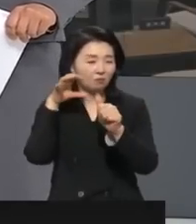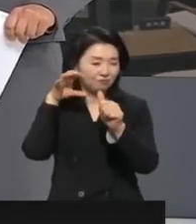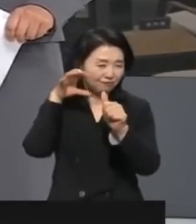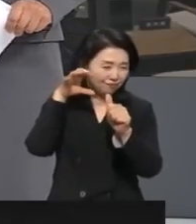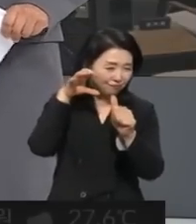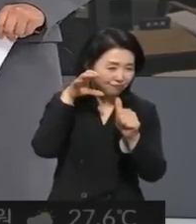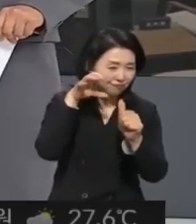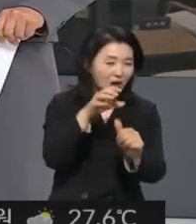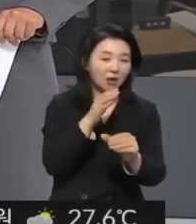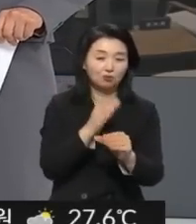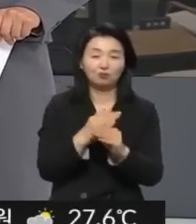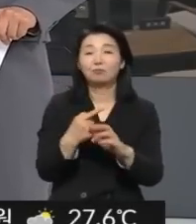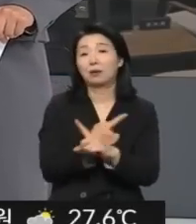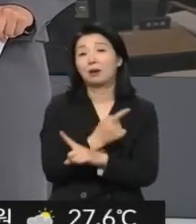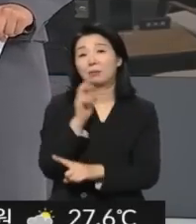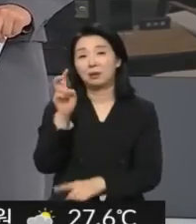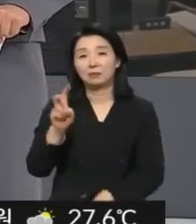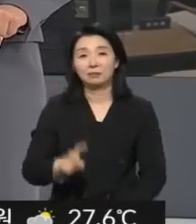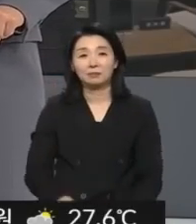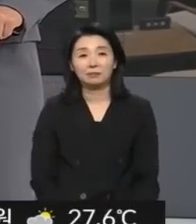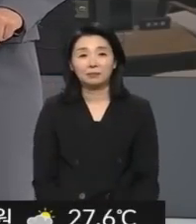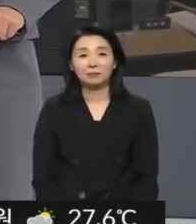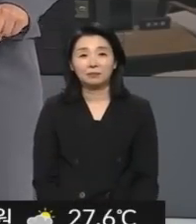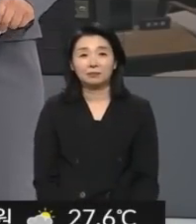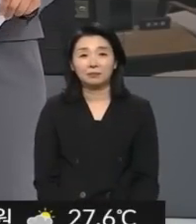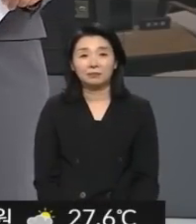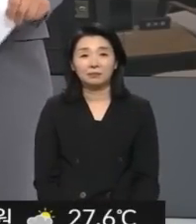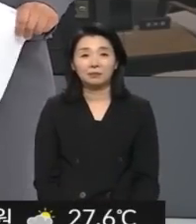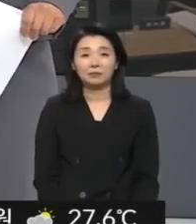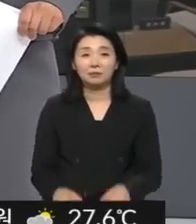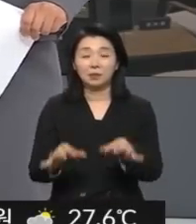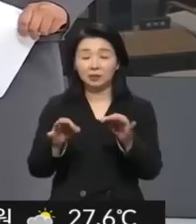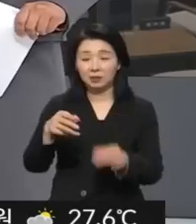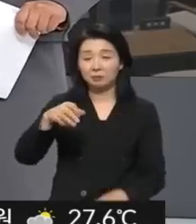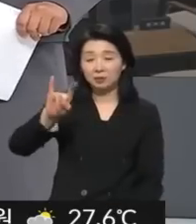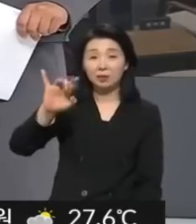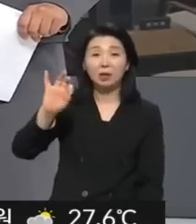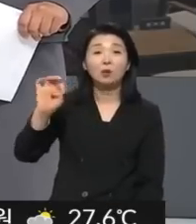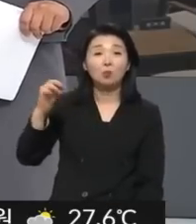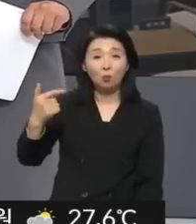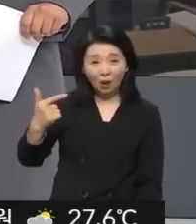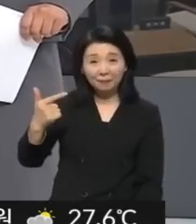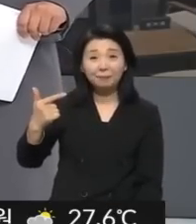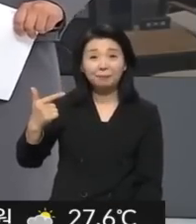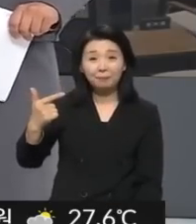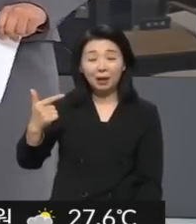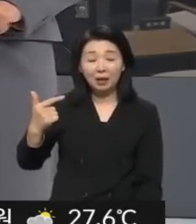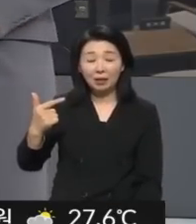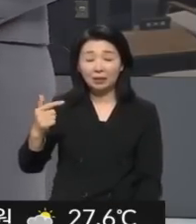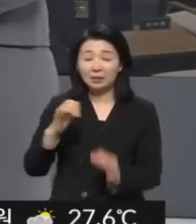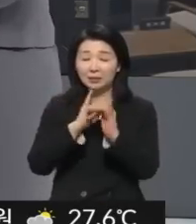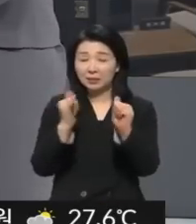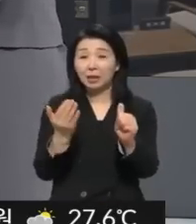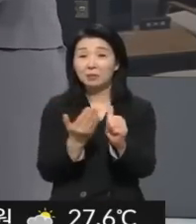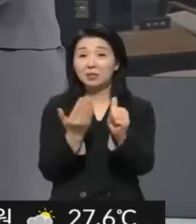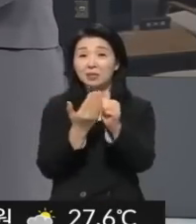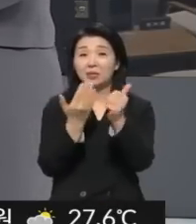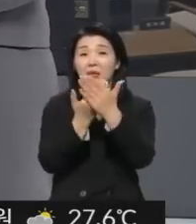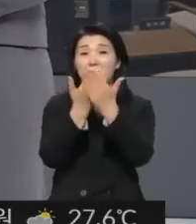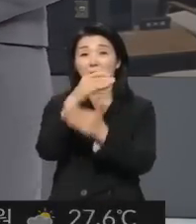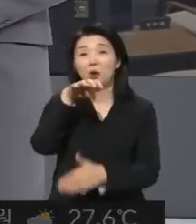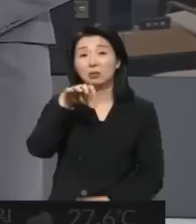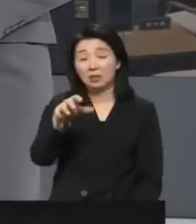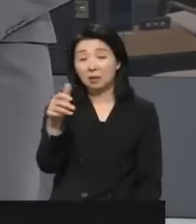두는 식으로 바뀔 거란 관측도 나왔습니다. 김채환 국가공무원 인재개발원장 내정자는요,